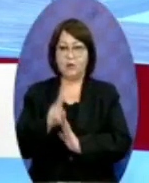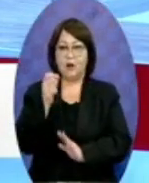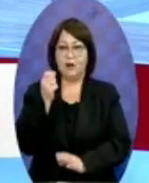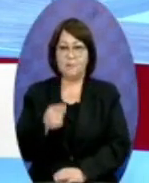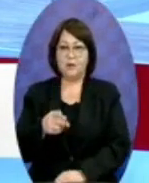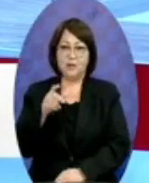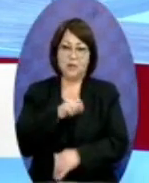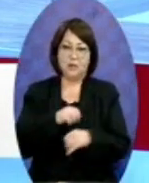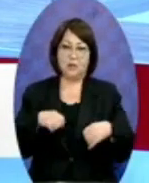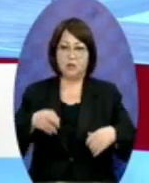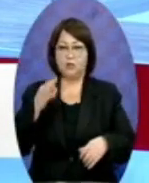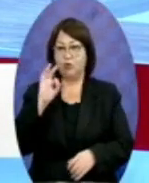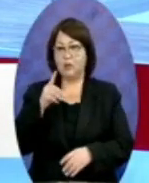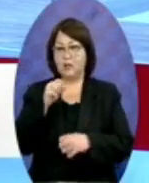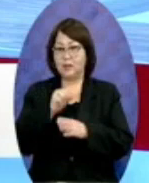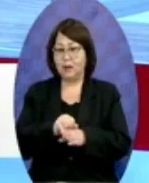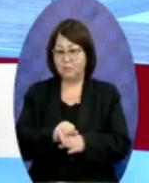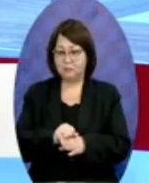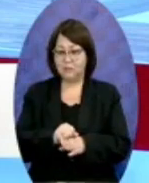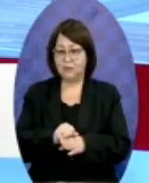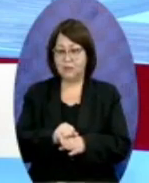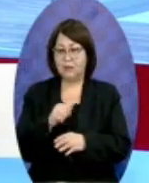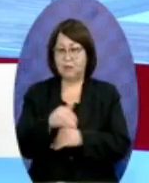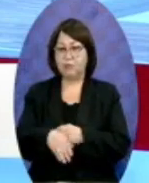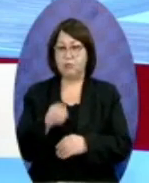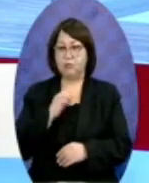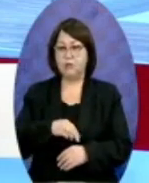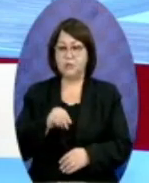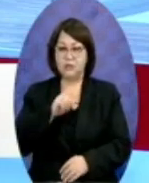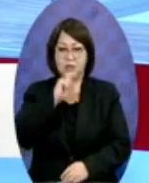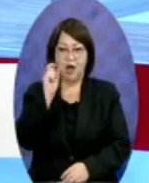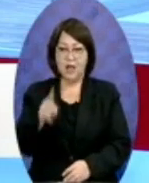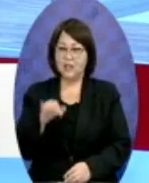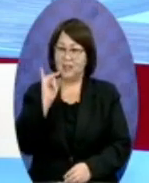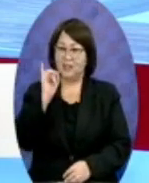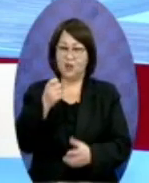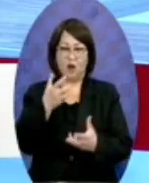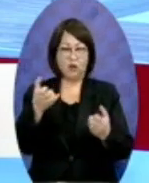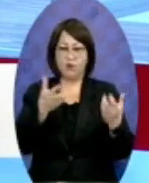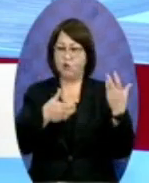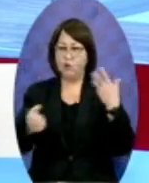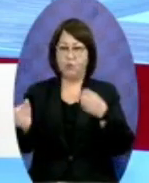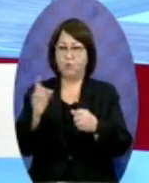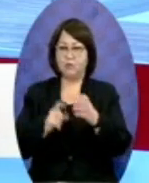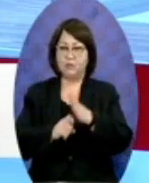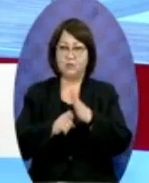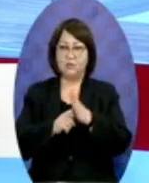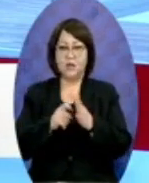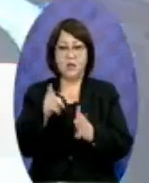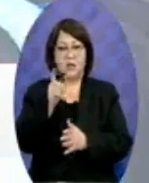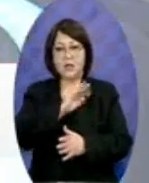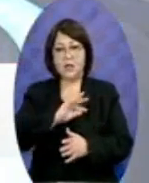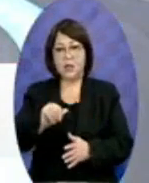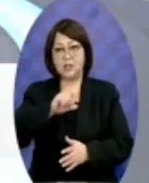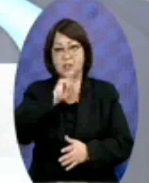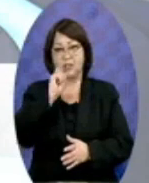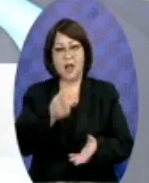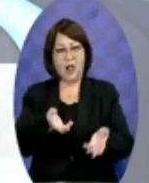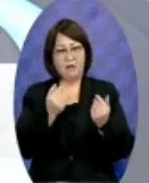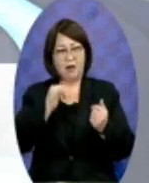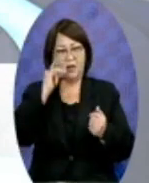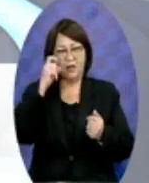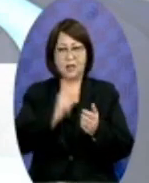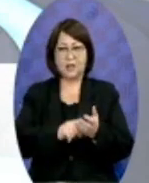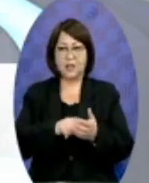бол энэ зээлийн хязгаарлалт юм а гэж Төв банк үзэж байгаа юм байна тий. Тэгэхээр ер нь хэрэглээний зээлийн хэрэгцээ одоо өндөр байх нь иргэдэд ямар одоо үр дагавартай